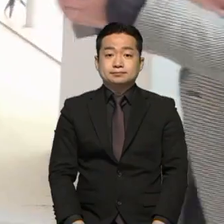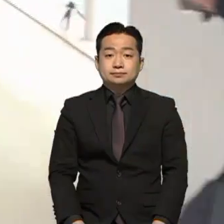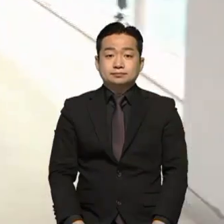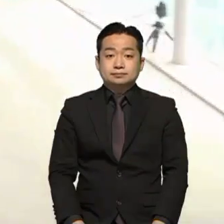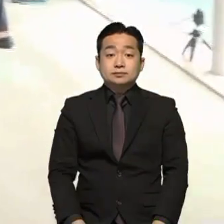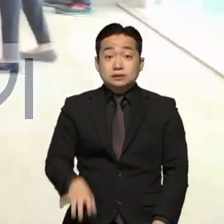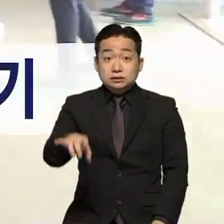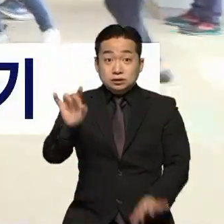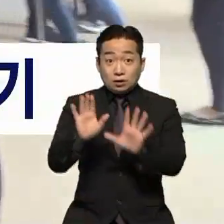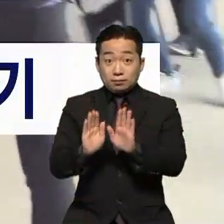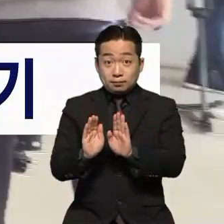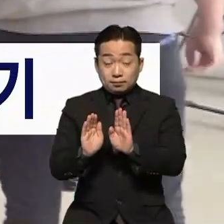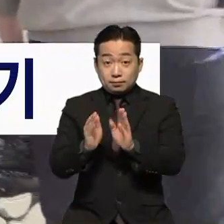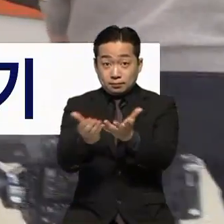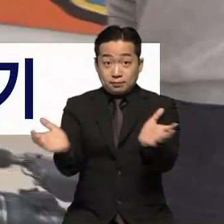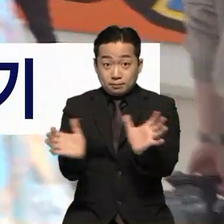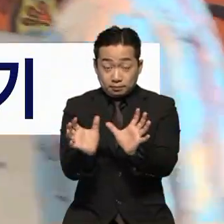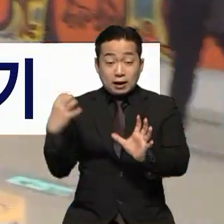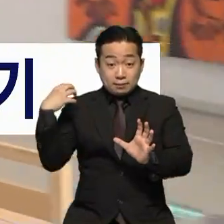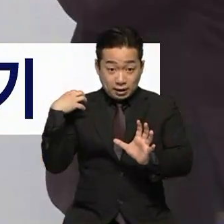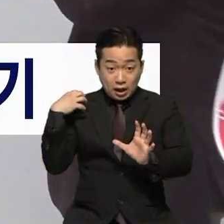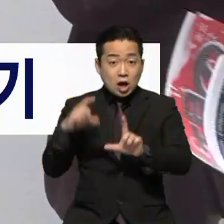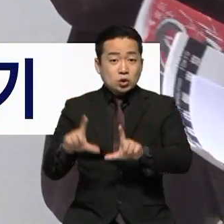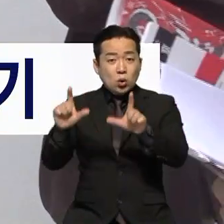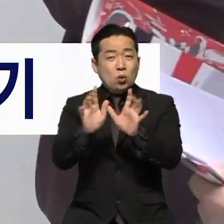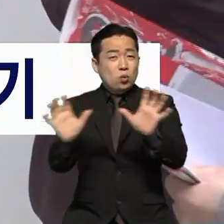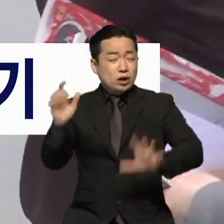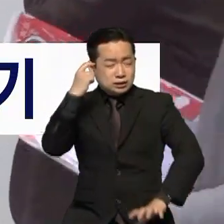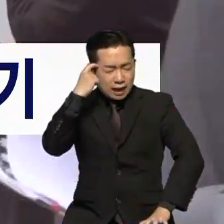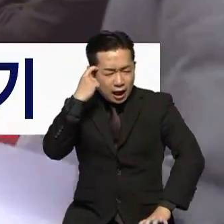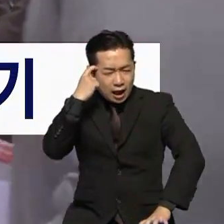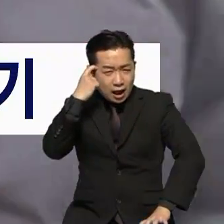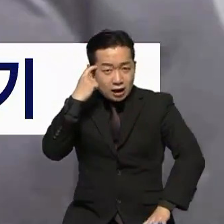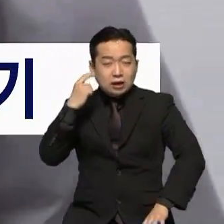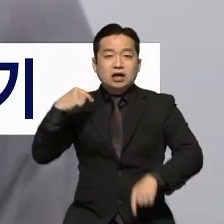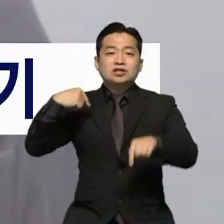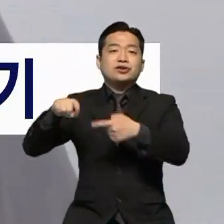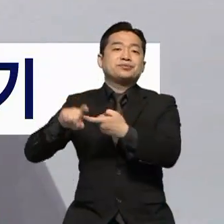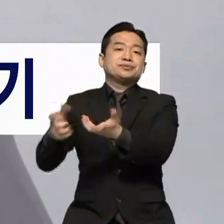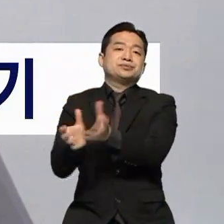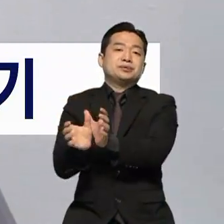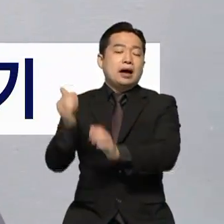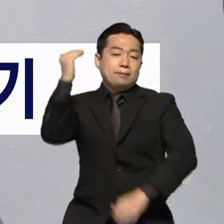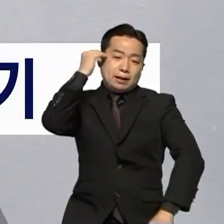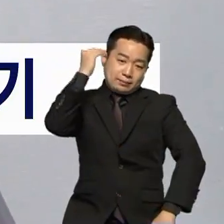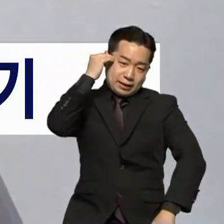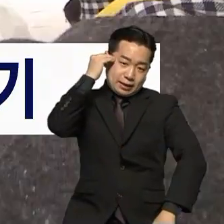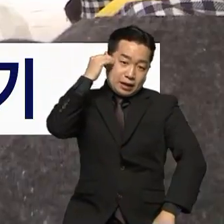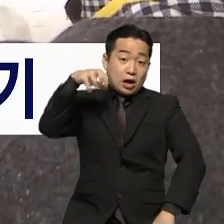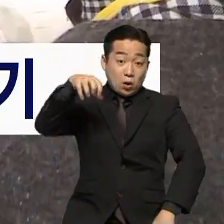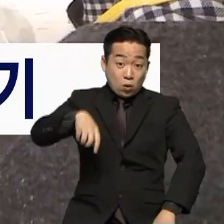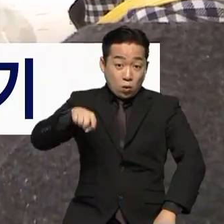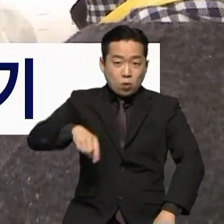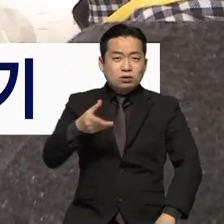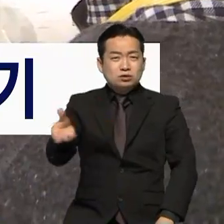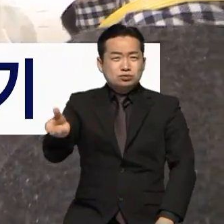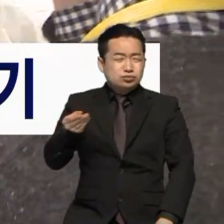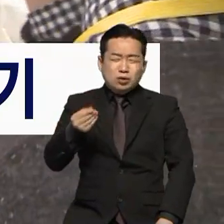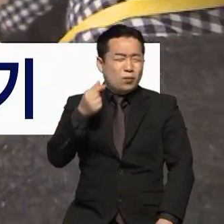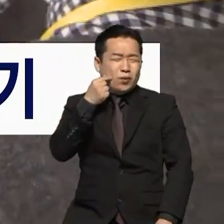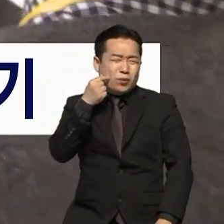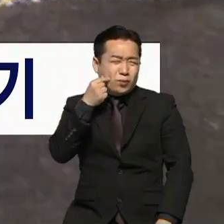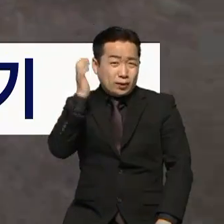당초 주최 측은 지난해 도쿄 전시회를 열 계획이었지만 우익단체의 방해에다 전시장 측이 장소 대여에 난색을